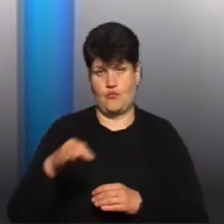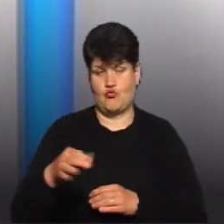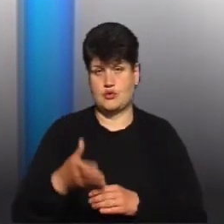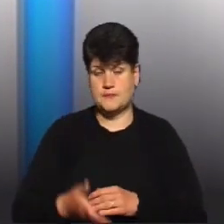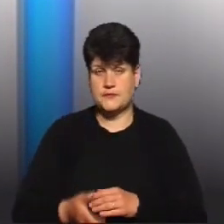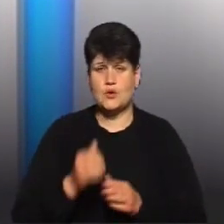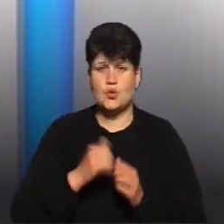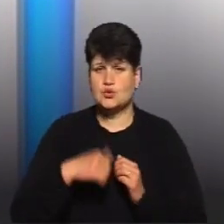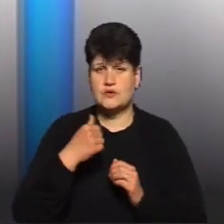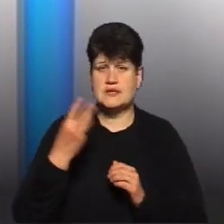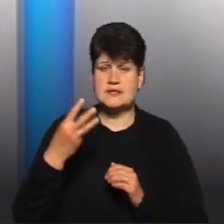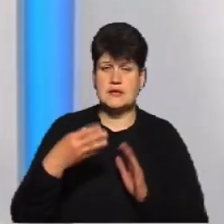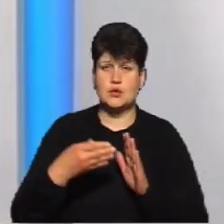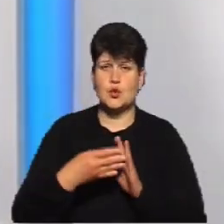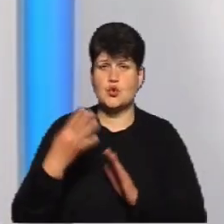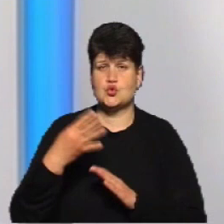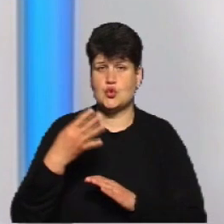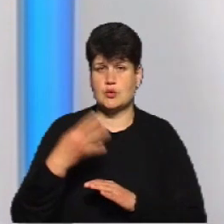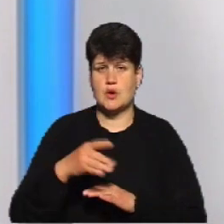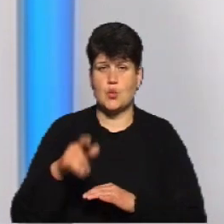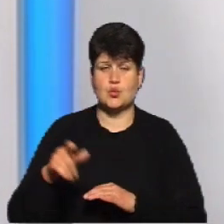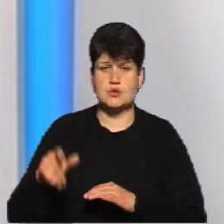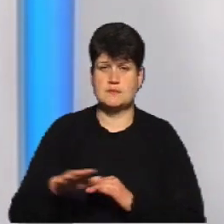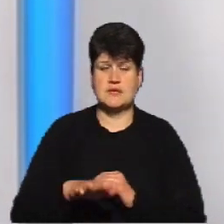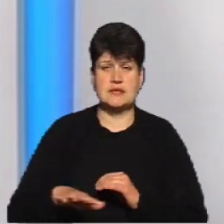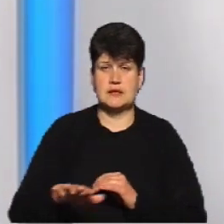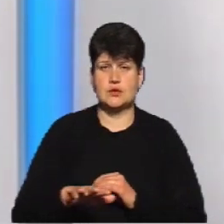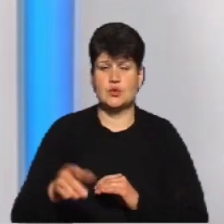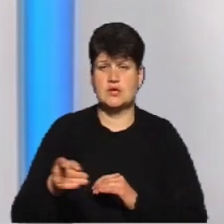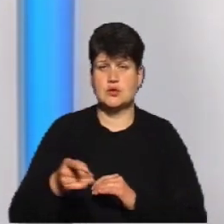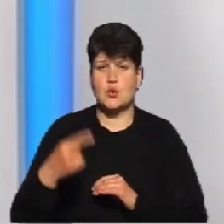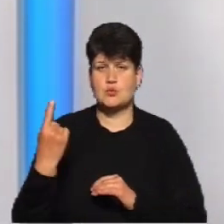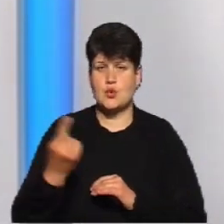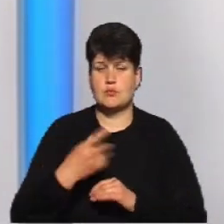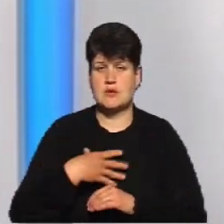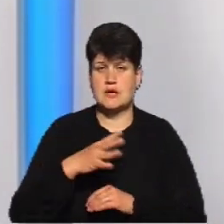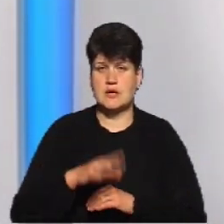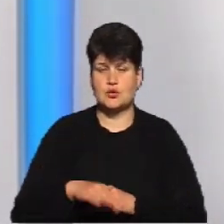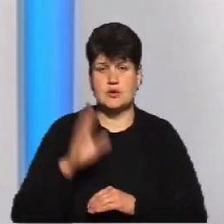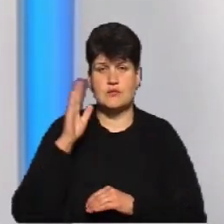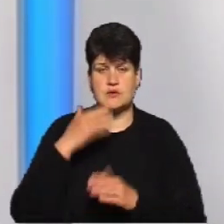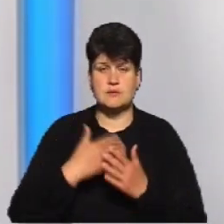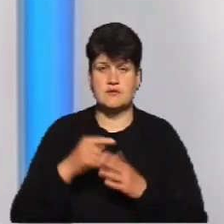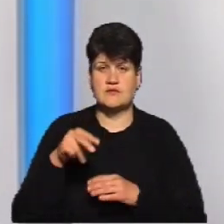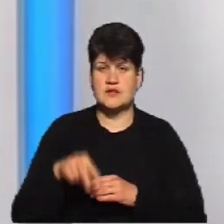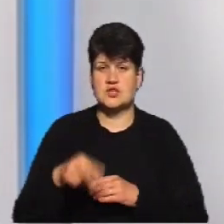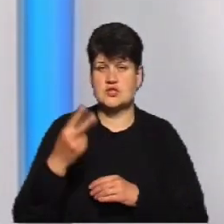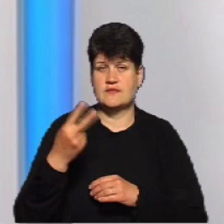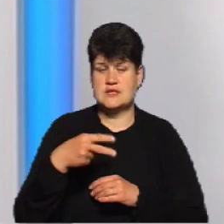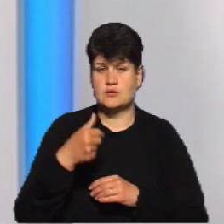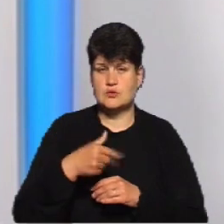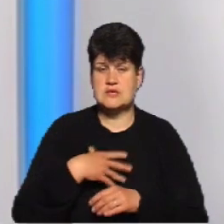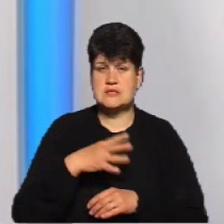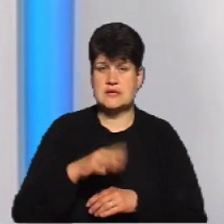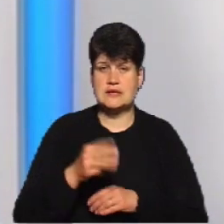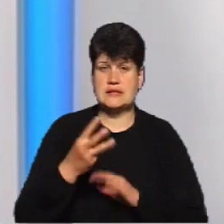до 40 осіб на території Тернопільської області гинуть на воді. Зокрема, у 2020-му загинуло 36